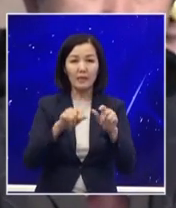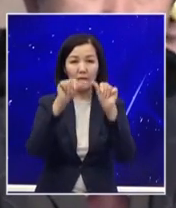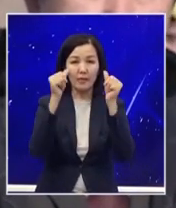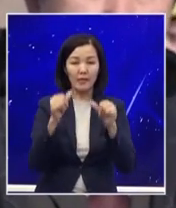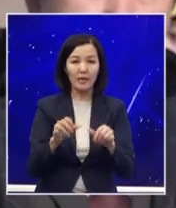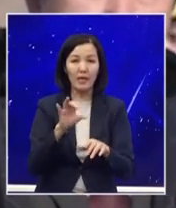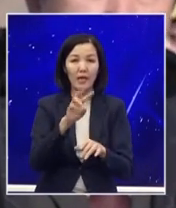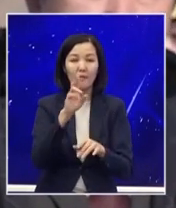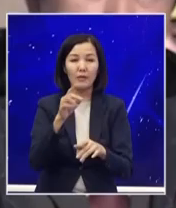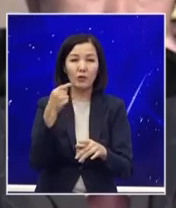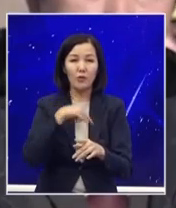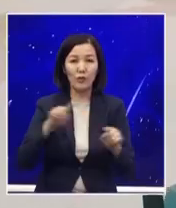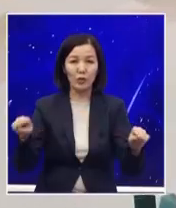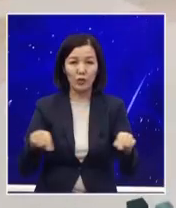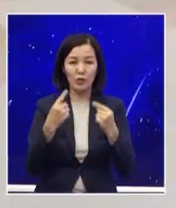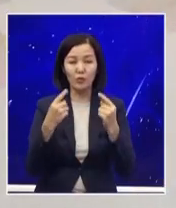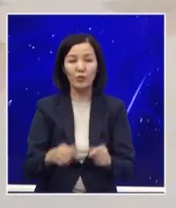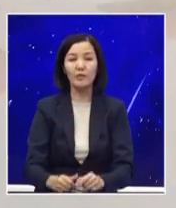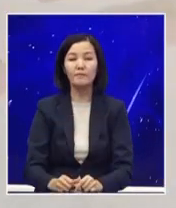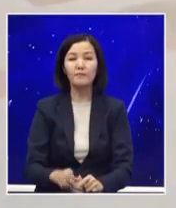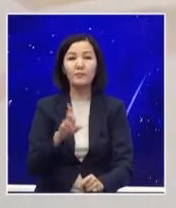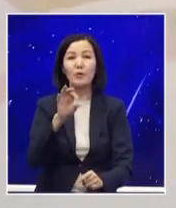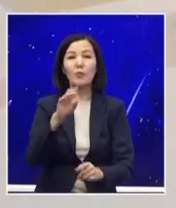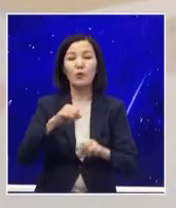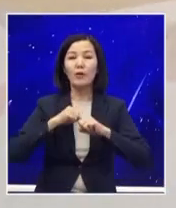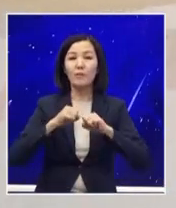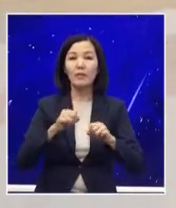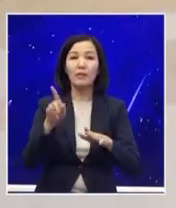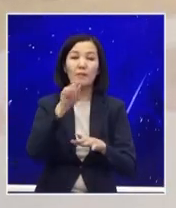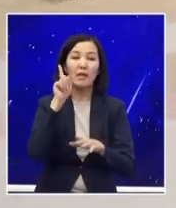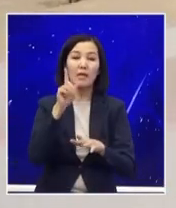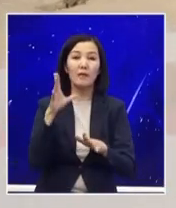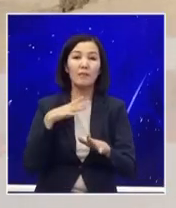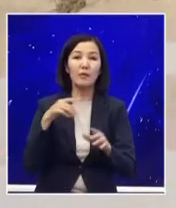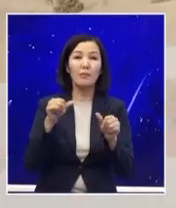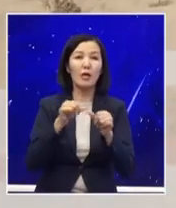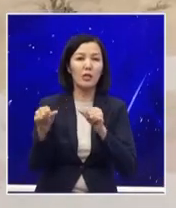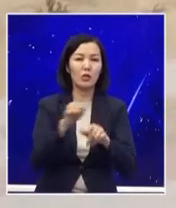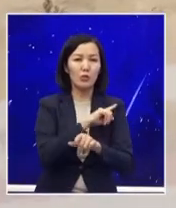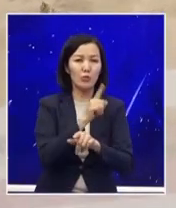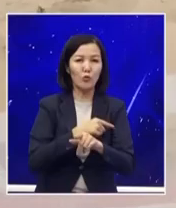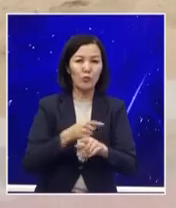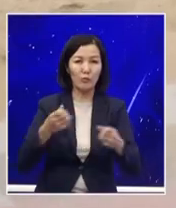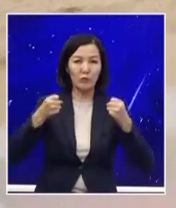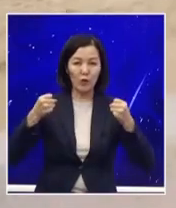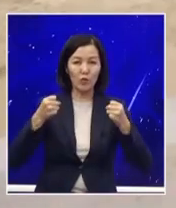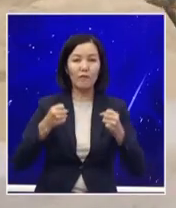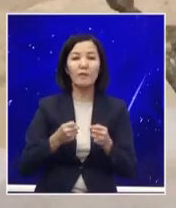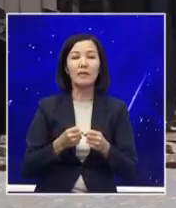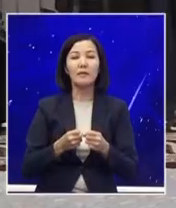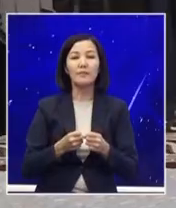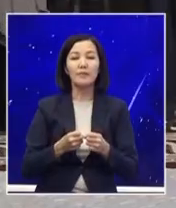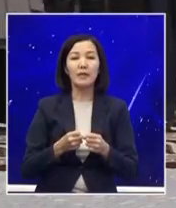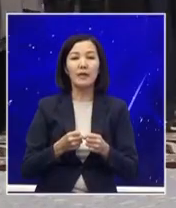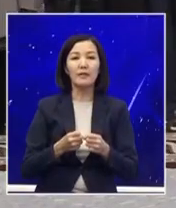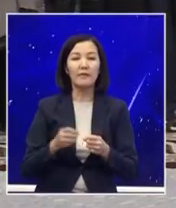статьи Елбасы «Рухани Жангыру». Бурыбай Батыр, будучи молодым джигитом, отличался крепким крупным телосложением, особой силой духа.